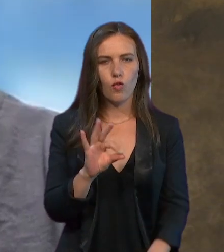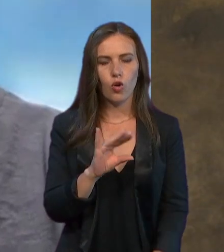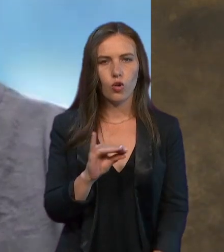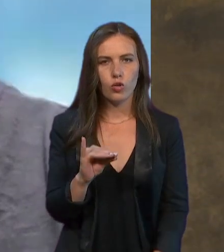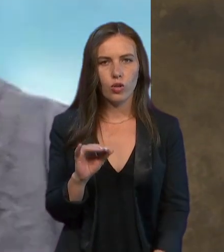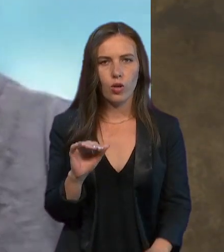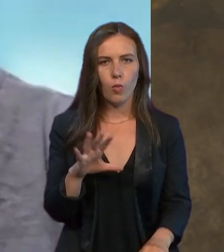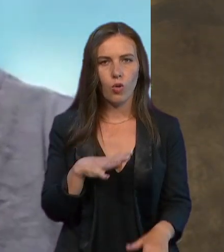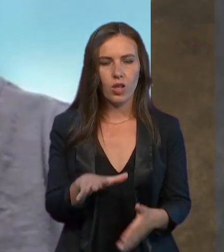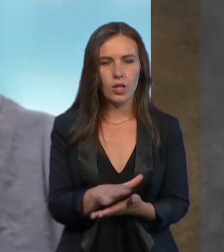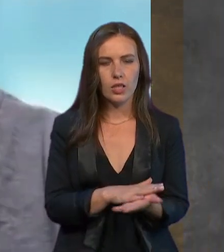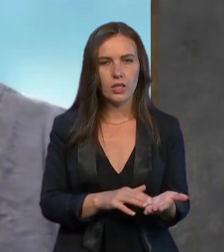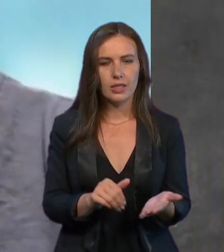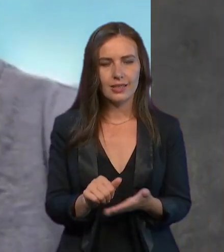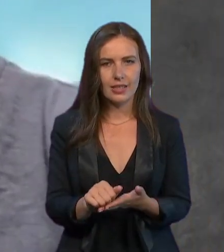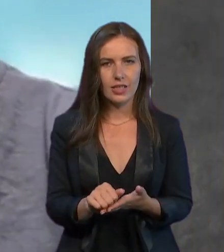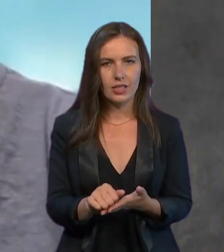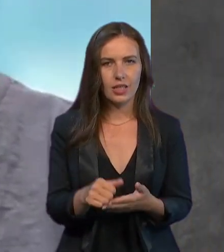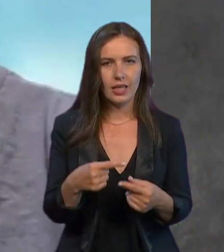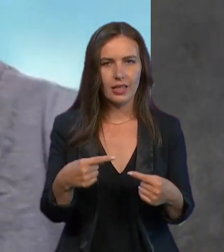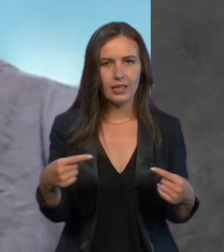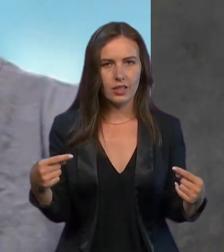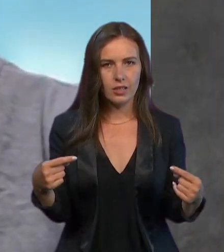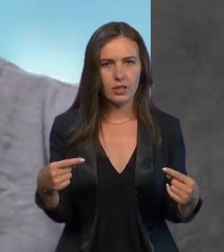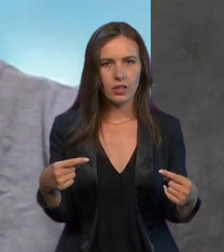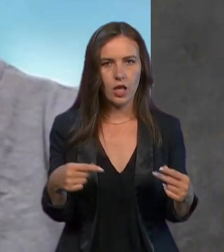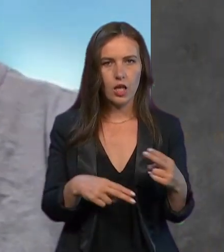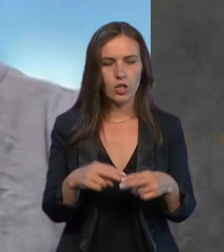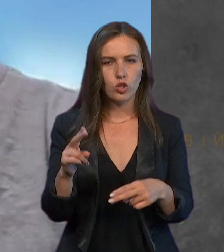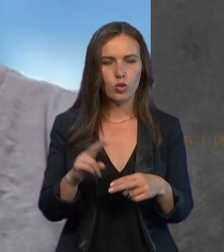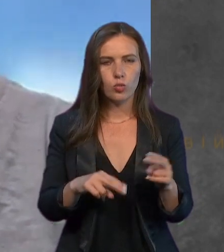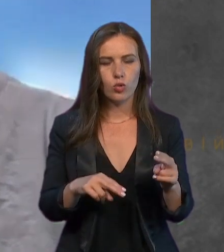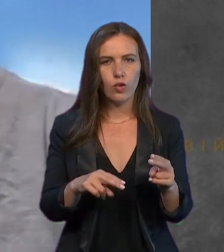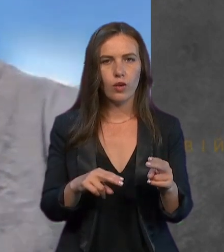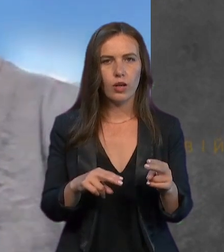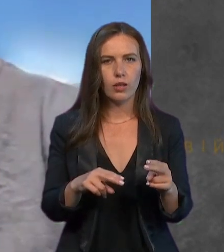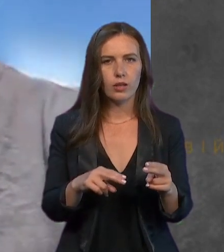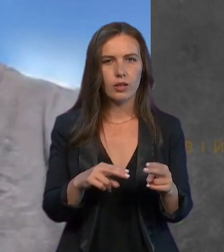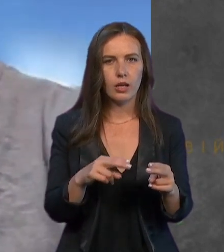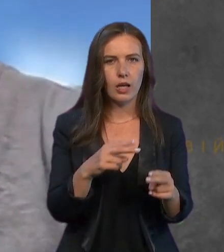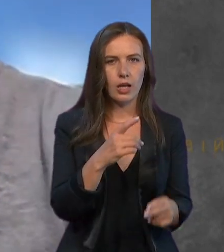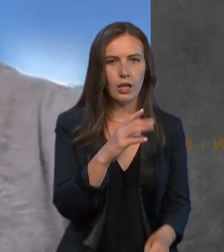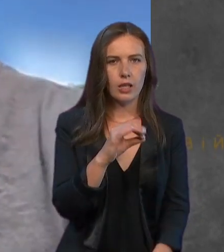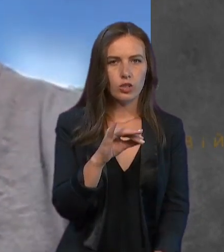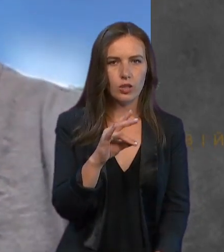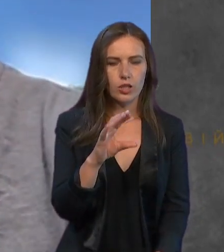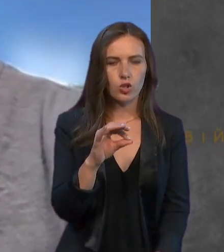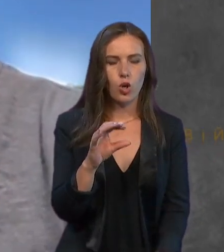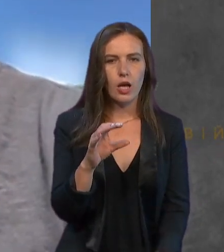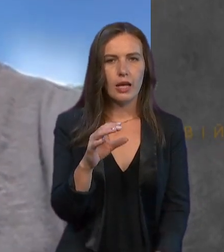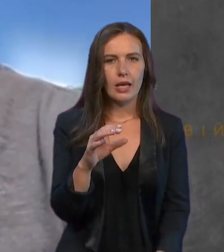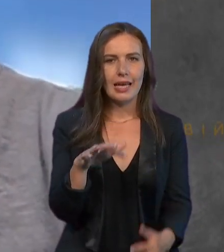ймовірно, була знищена якась кількість археологічних об'єктів. Ми розуміємо, що забудовується, наприклад, хора Херсонесу, це